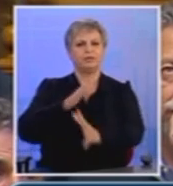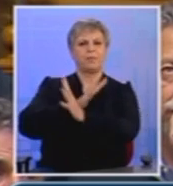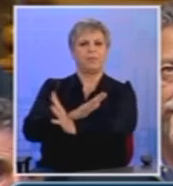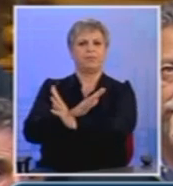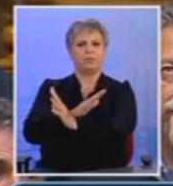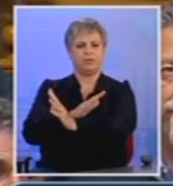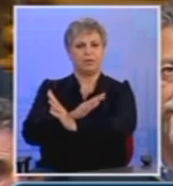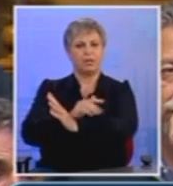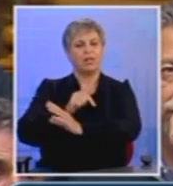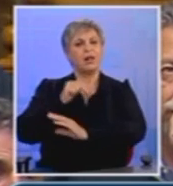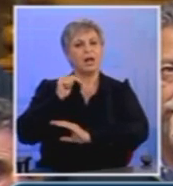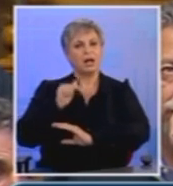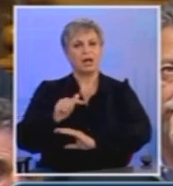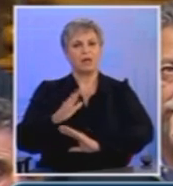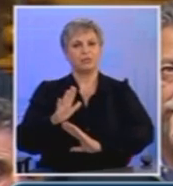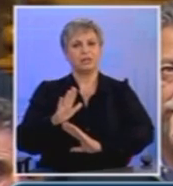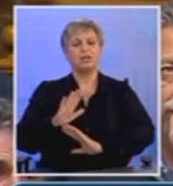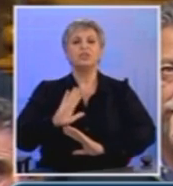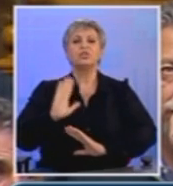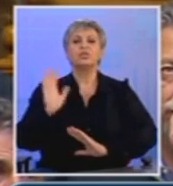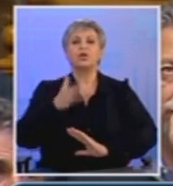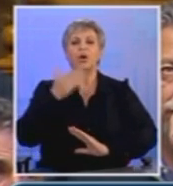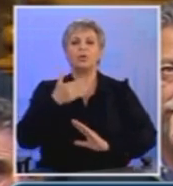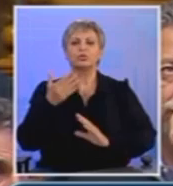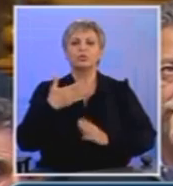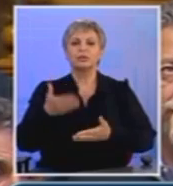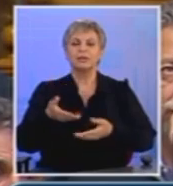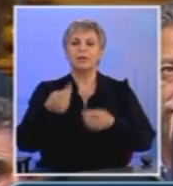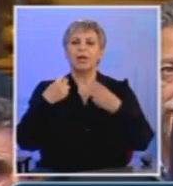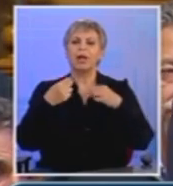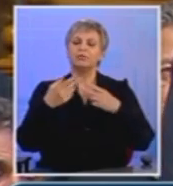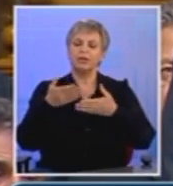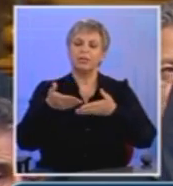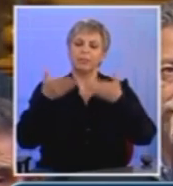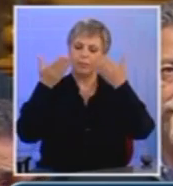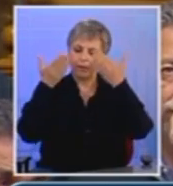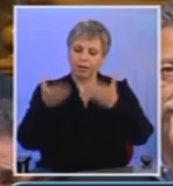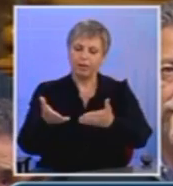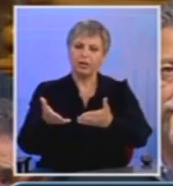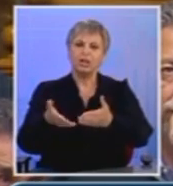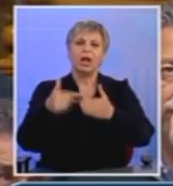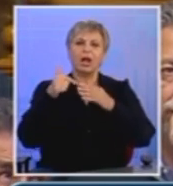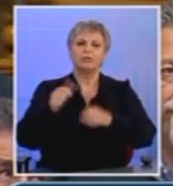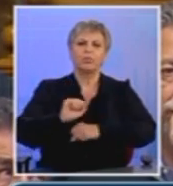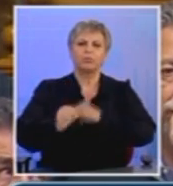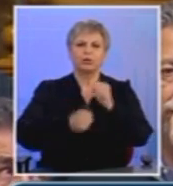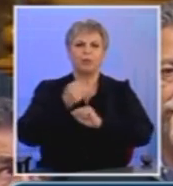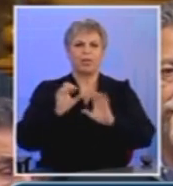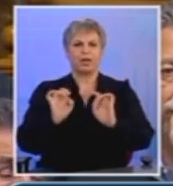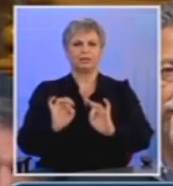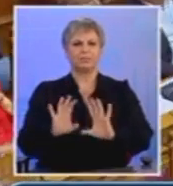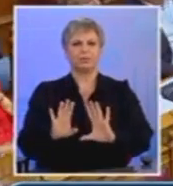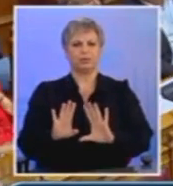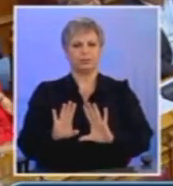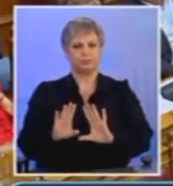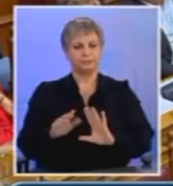σε όσους παραδίδονται αμαχητί είναι μεγάλη η διαφορά και θέλω να σας διαβεβαιώσω παρά